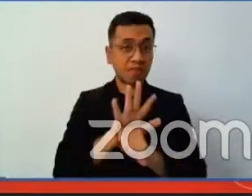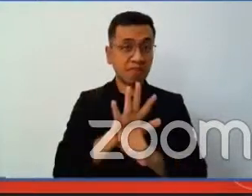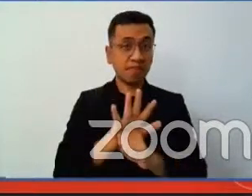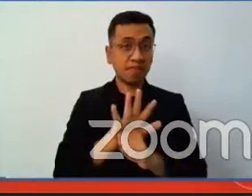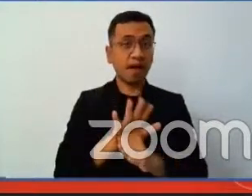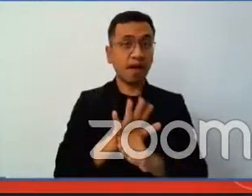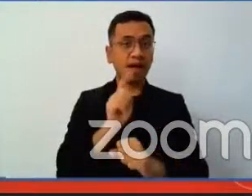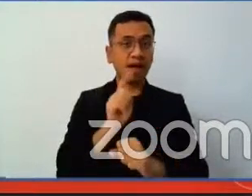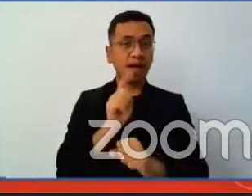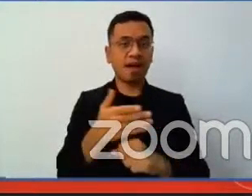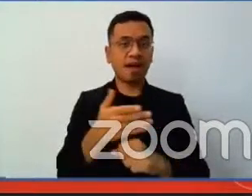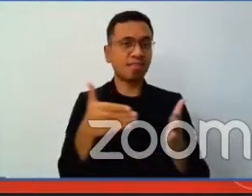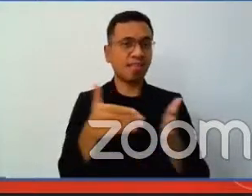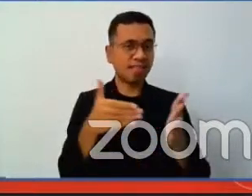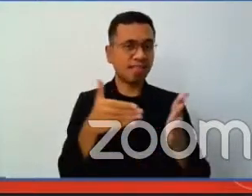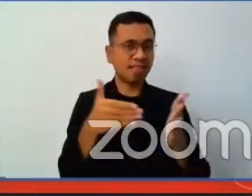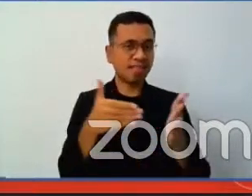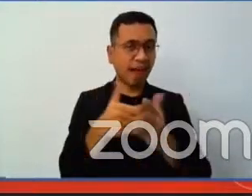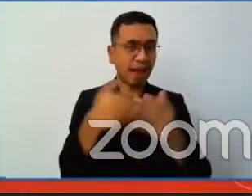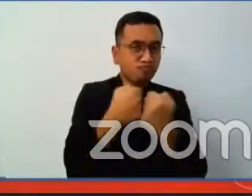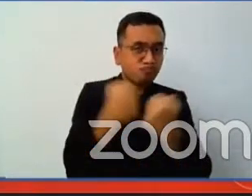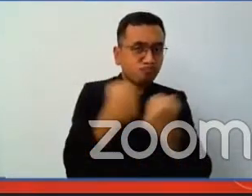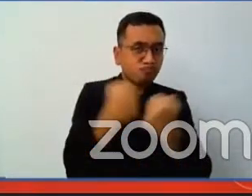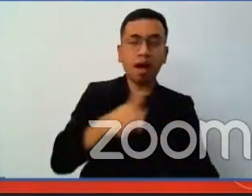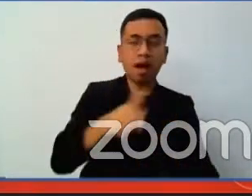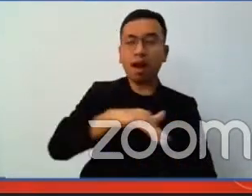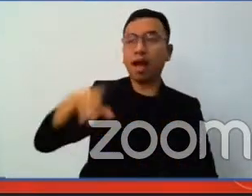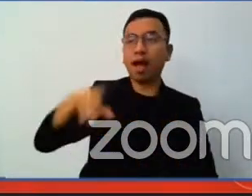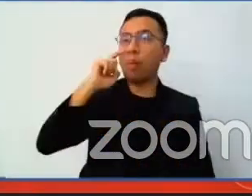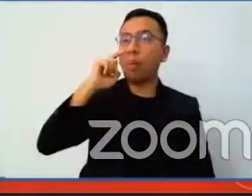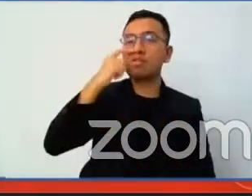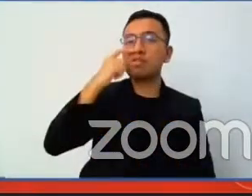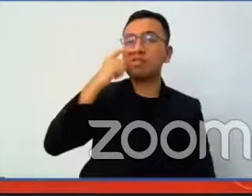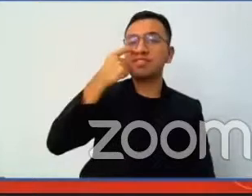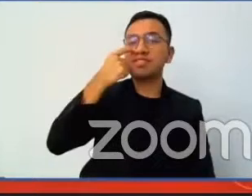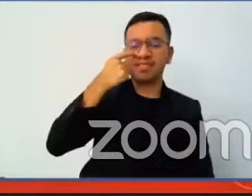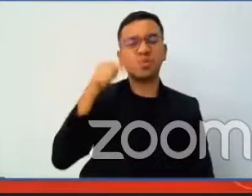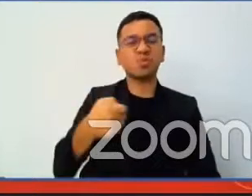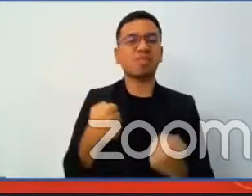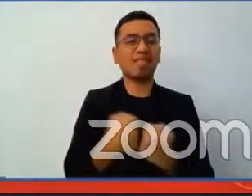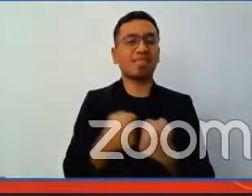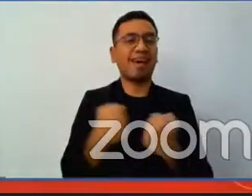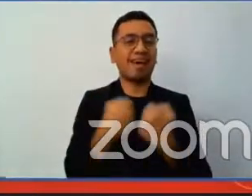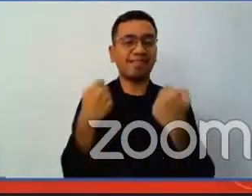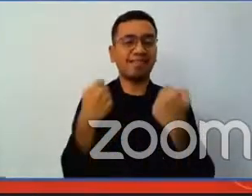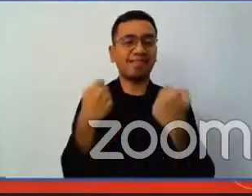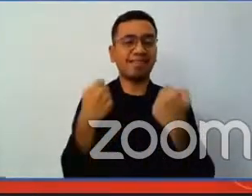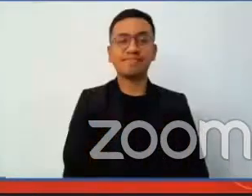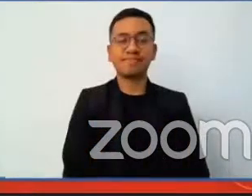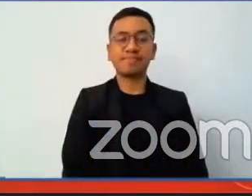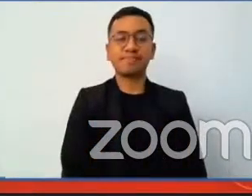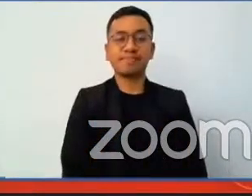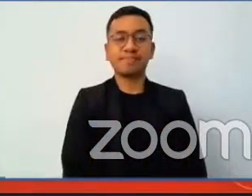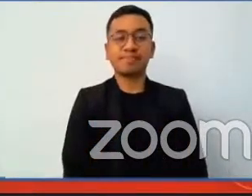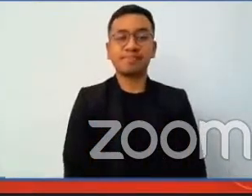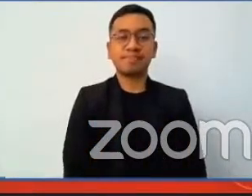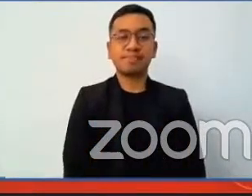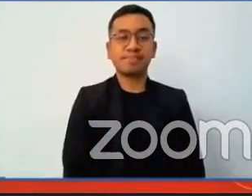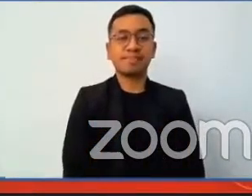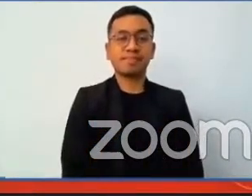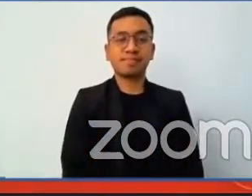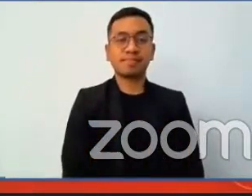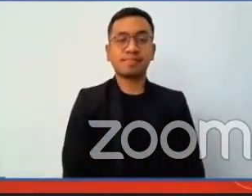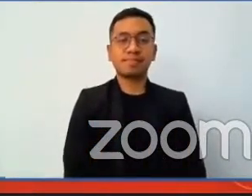itu adalah kebosanan dari siswa. Seperti itu. Nah, seperti yang saya jelaskan tadi